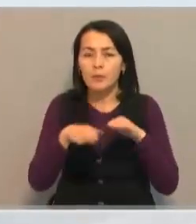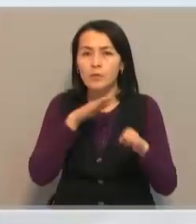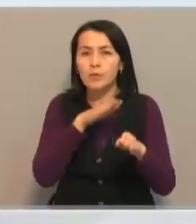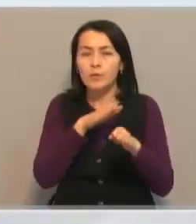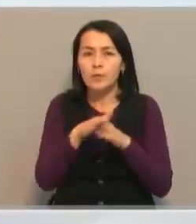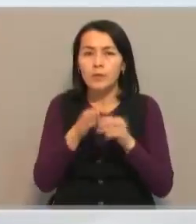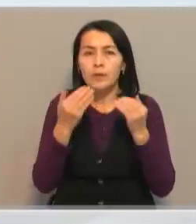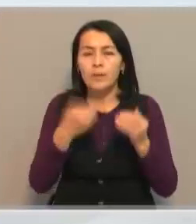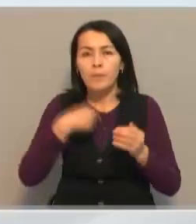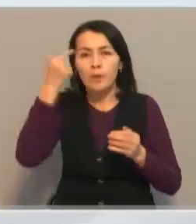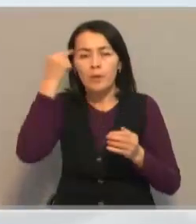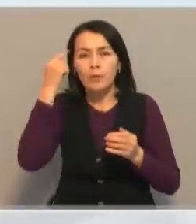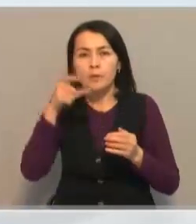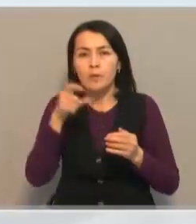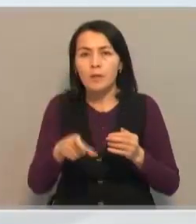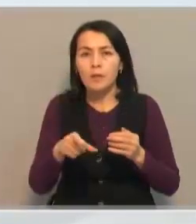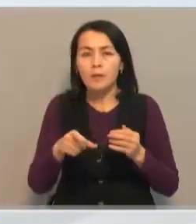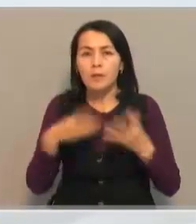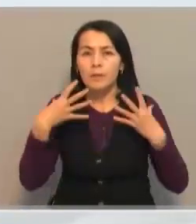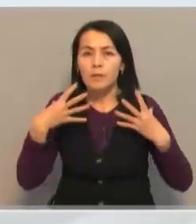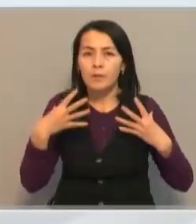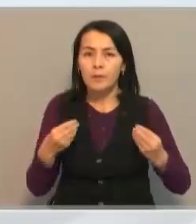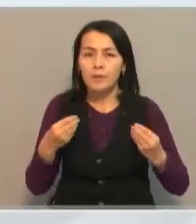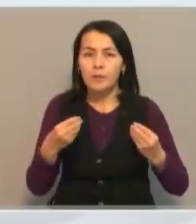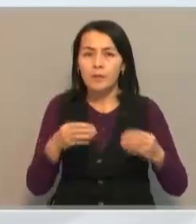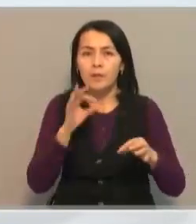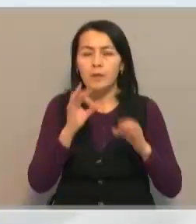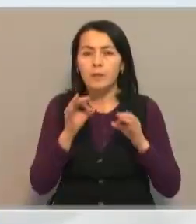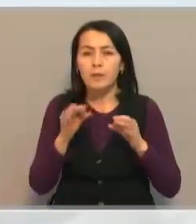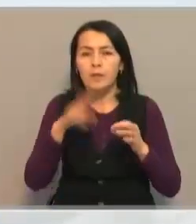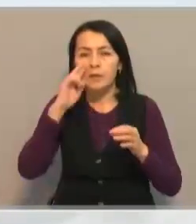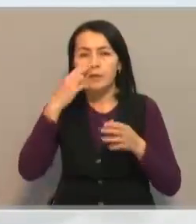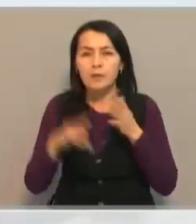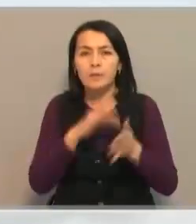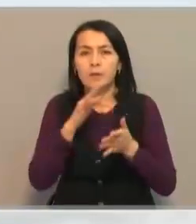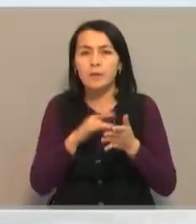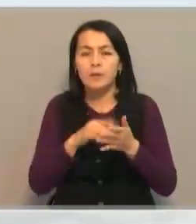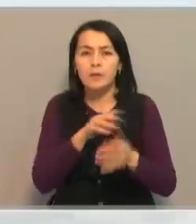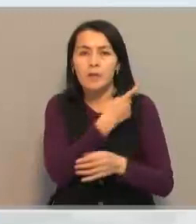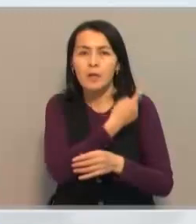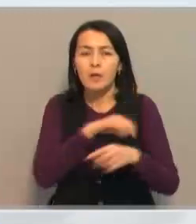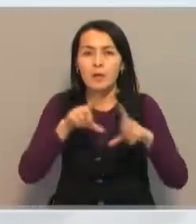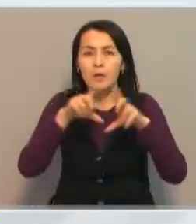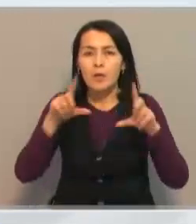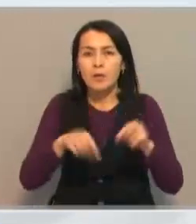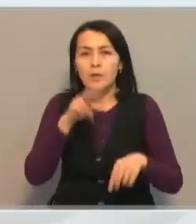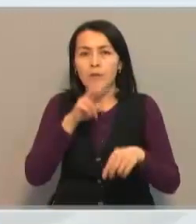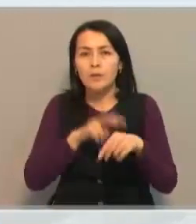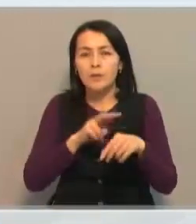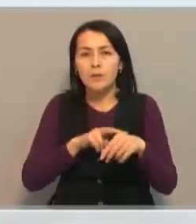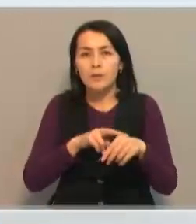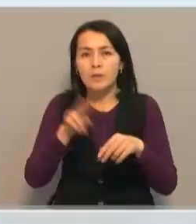орындап шықтық. Менің ойымша науқас аяқтан нық тұрып кетеді. Ал Шымкент қаласы онкологиялық орталығы